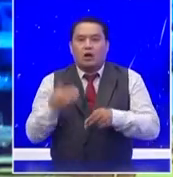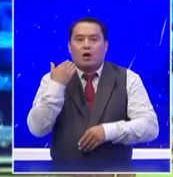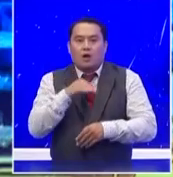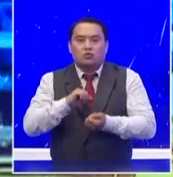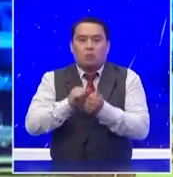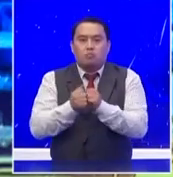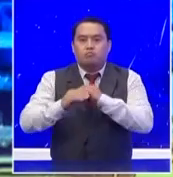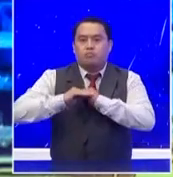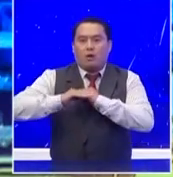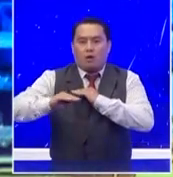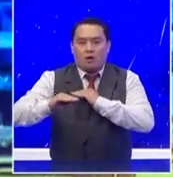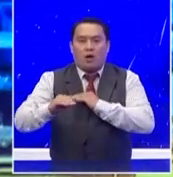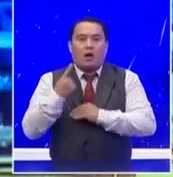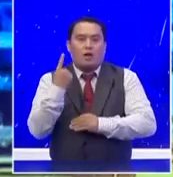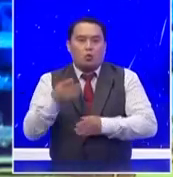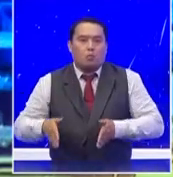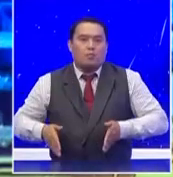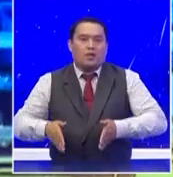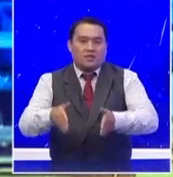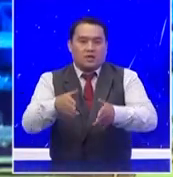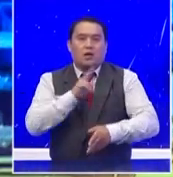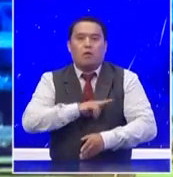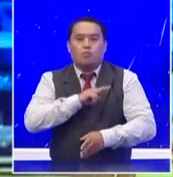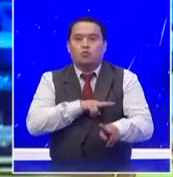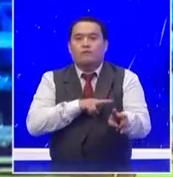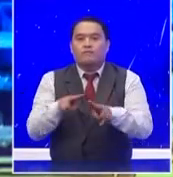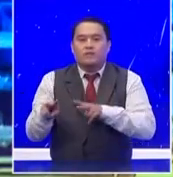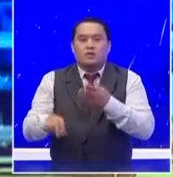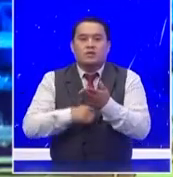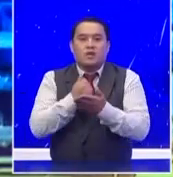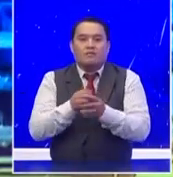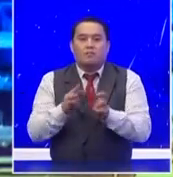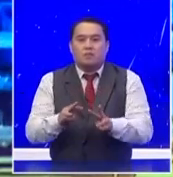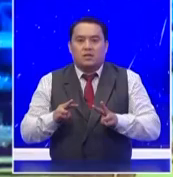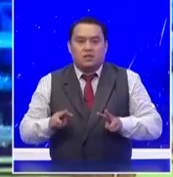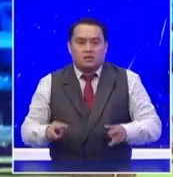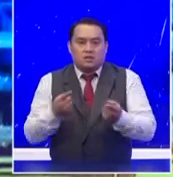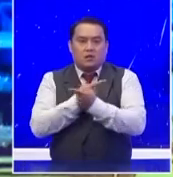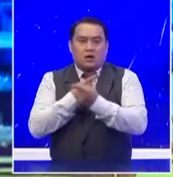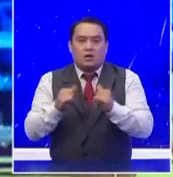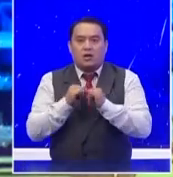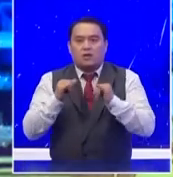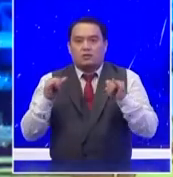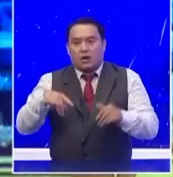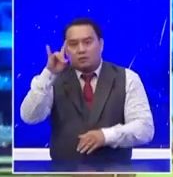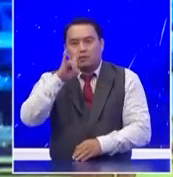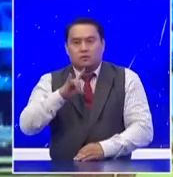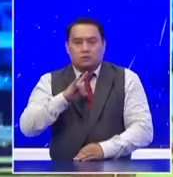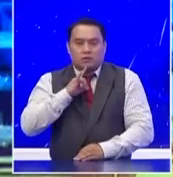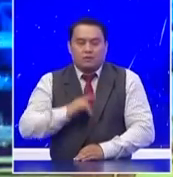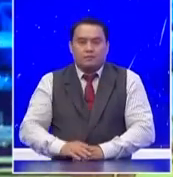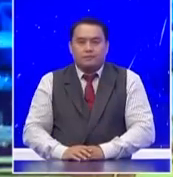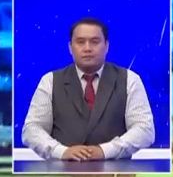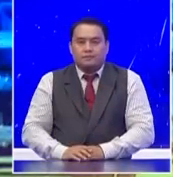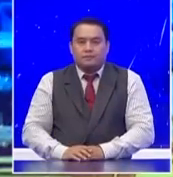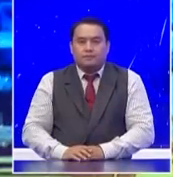качественное покрытие. Пока одной полосы. Ход работ проинспектировал вице-министр индустрии и инфраструктурного развития страны Берик Камалиев.